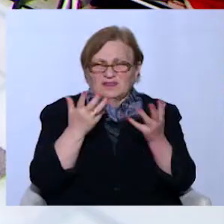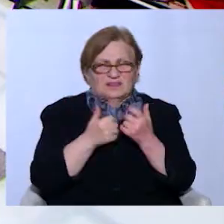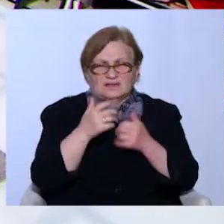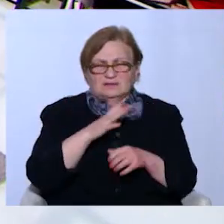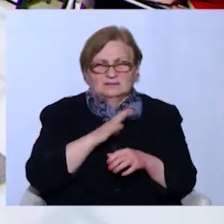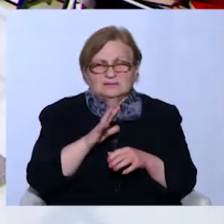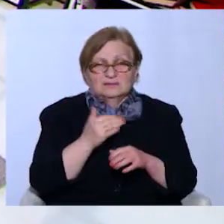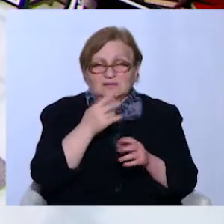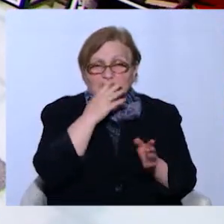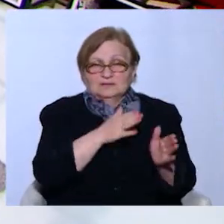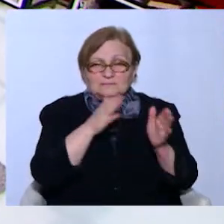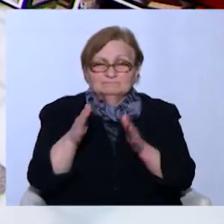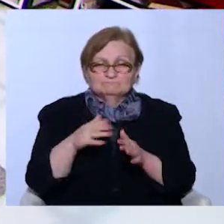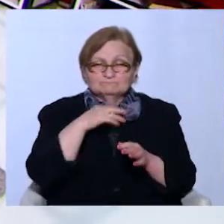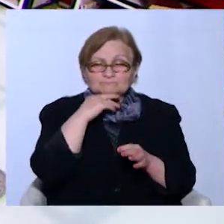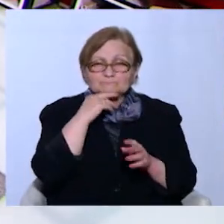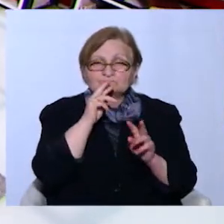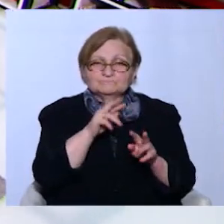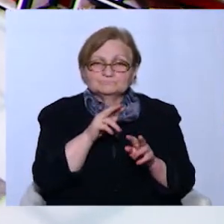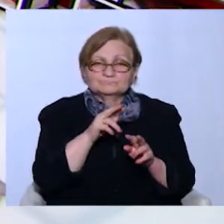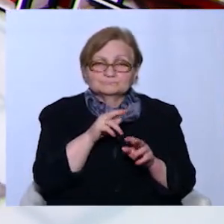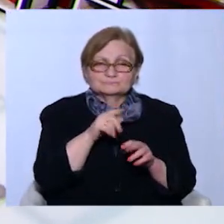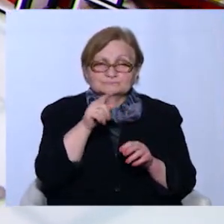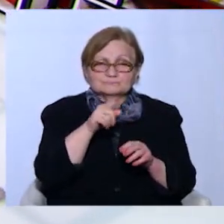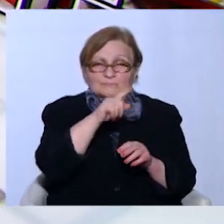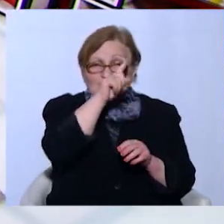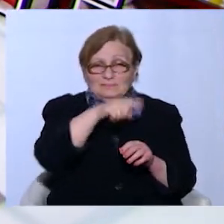მოდი გადავიდეთ და ყურადღება მივაქციოთ პარაბოლის